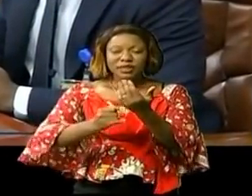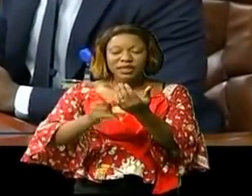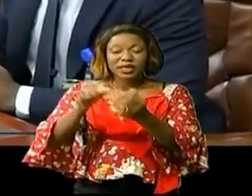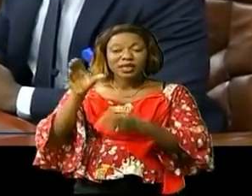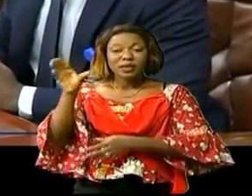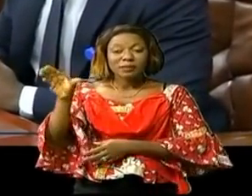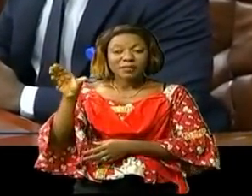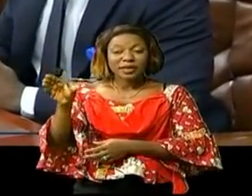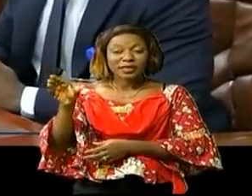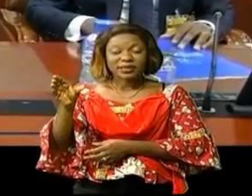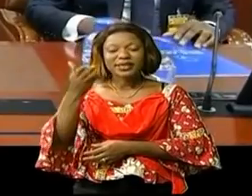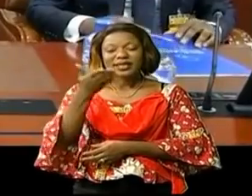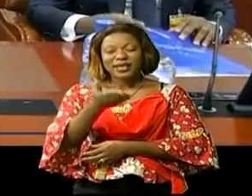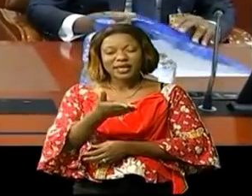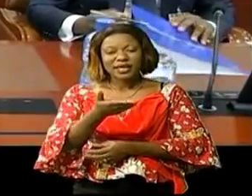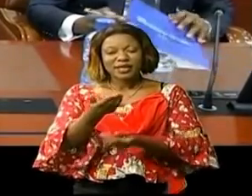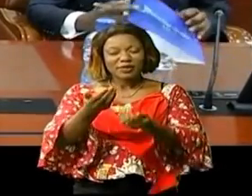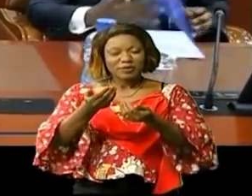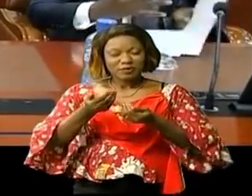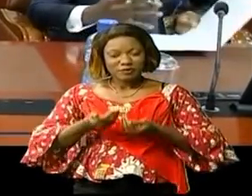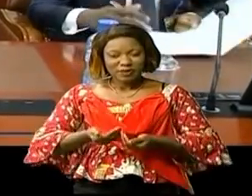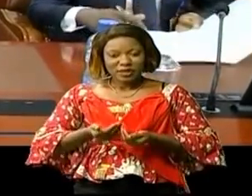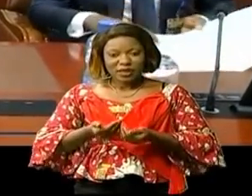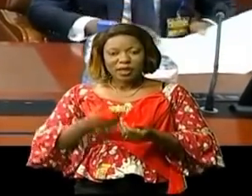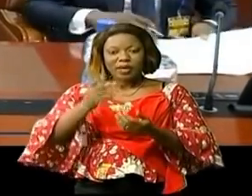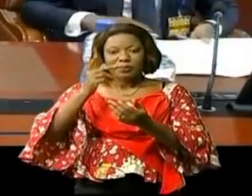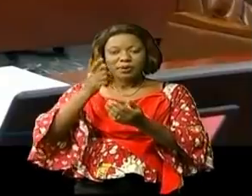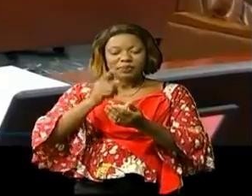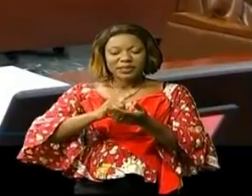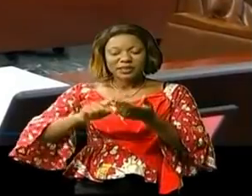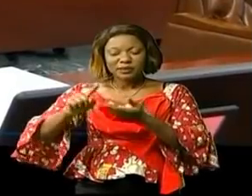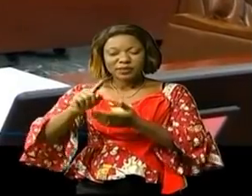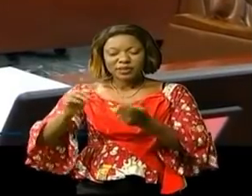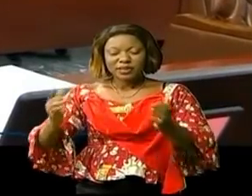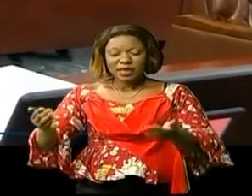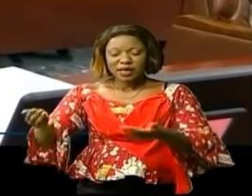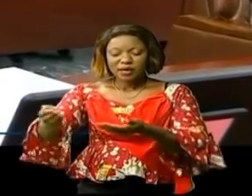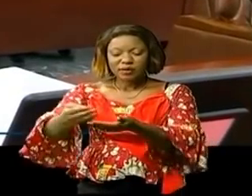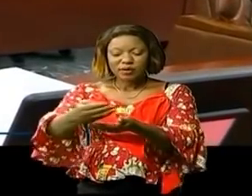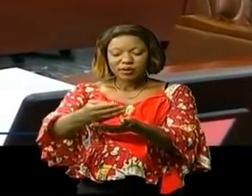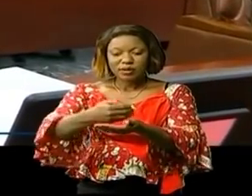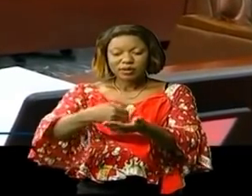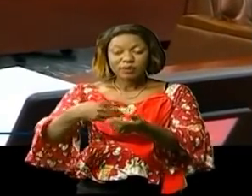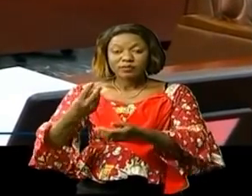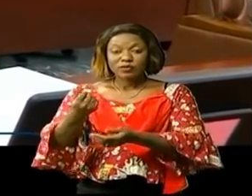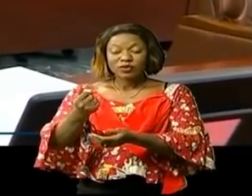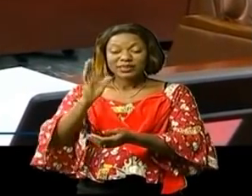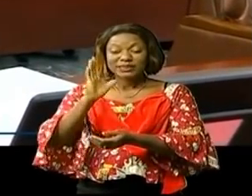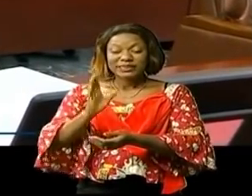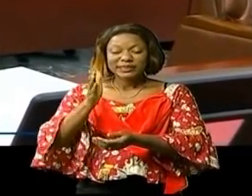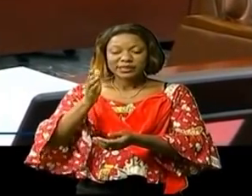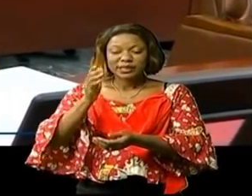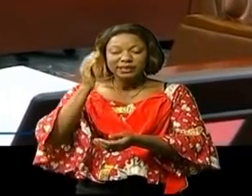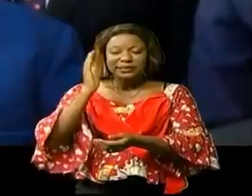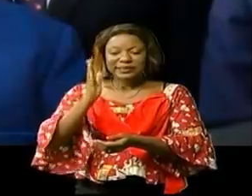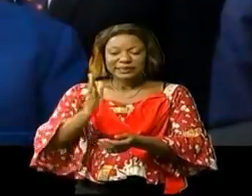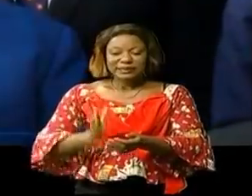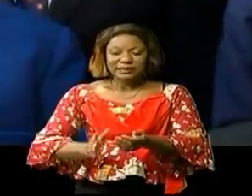sa partition d'ici le premier trimestre de l'année 2022 en mobilisant une somme de 500 millions de dollars